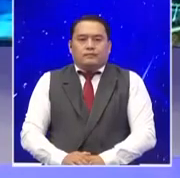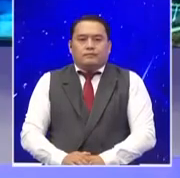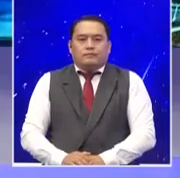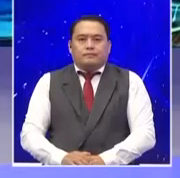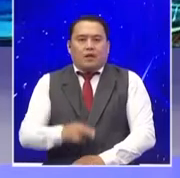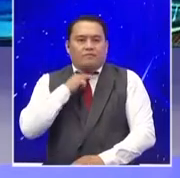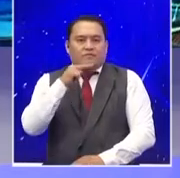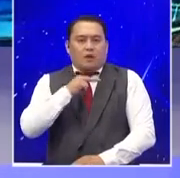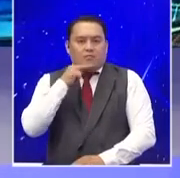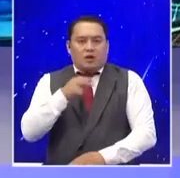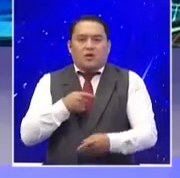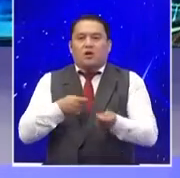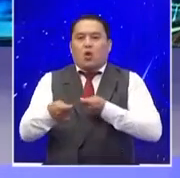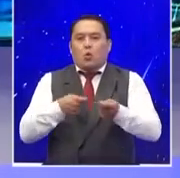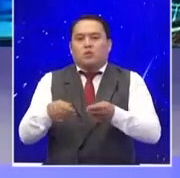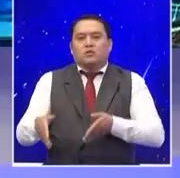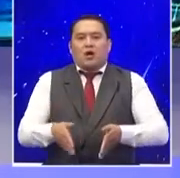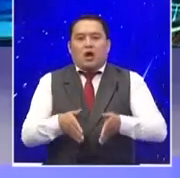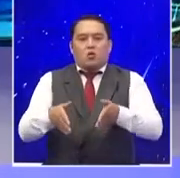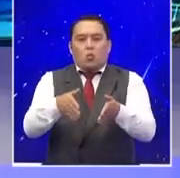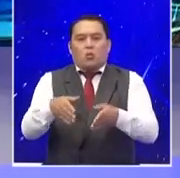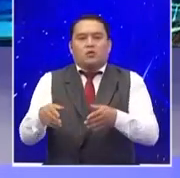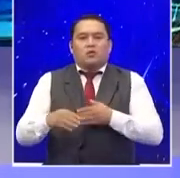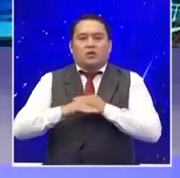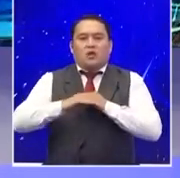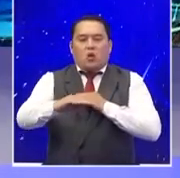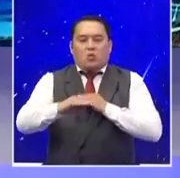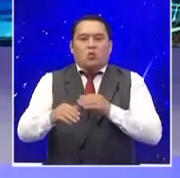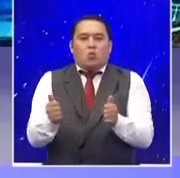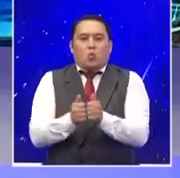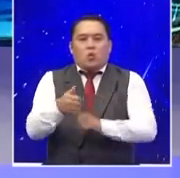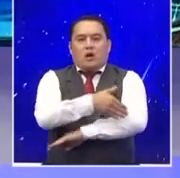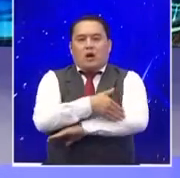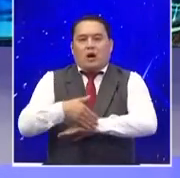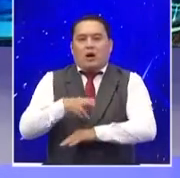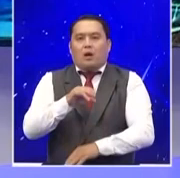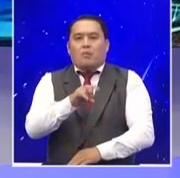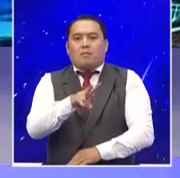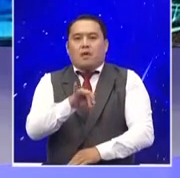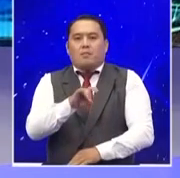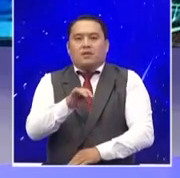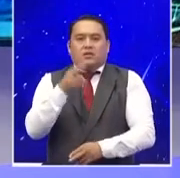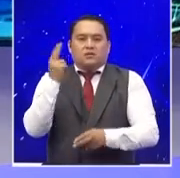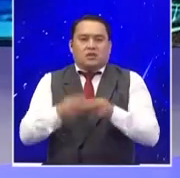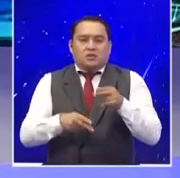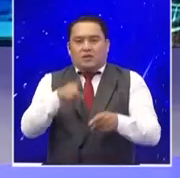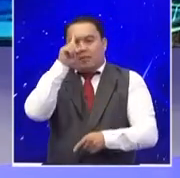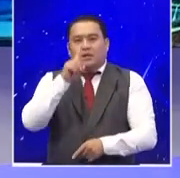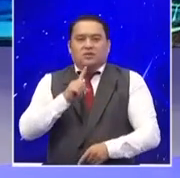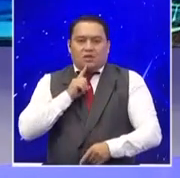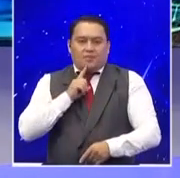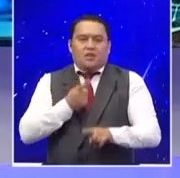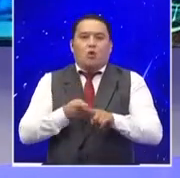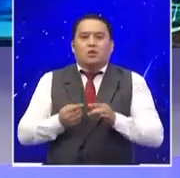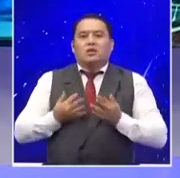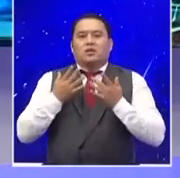Под пристальным вниманием. Реконструкция дорожного полотна для пешехода вдоль улицы Кабамбай-Батыра должна завершиться до конца этого месяца.